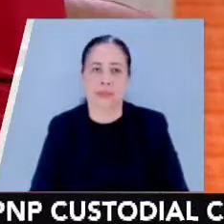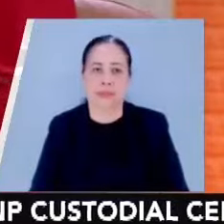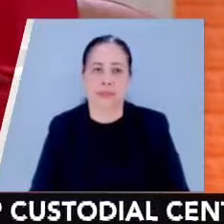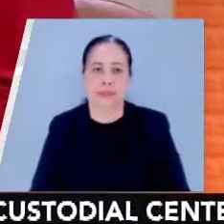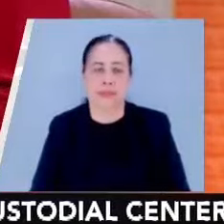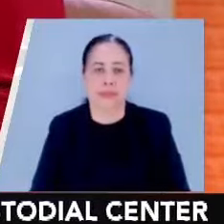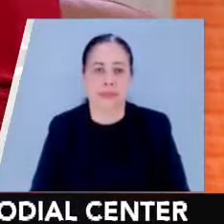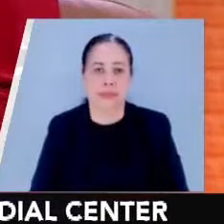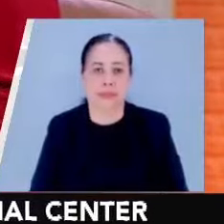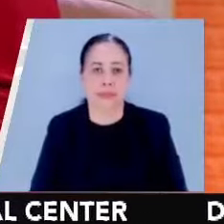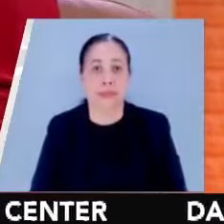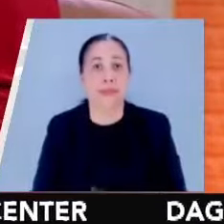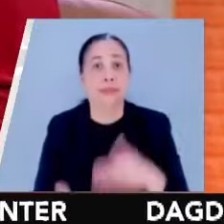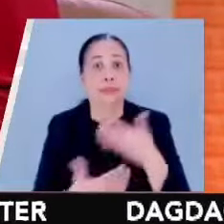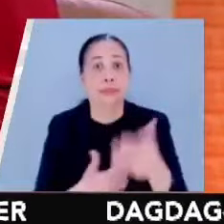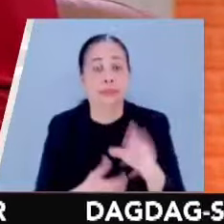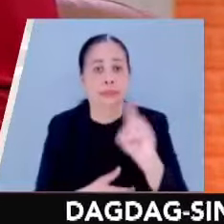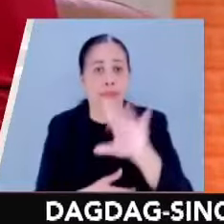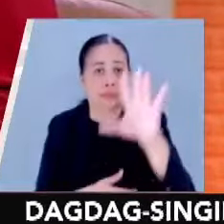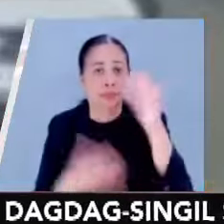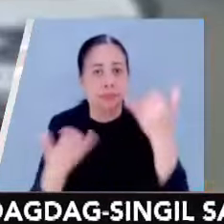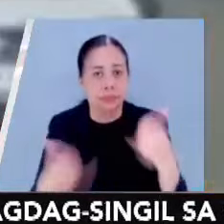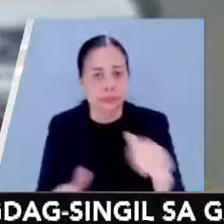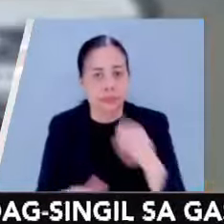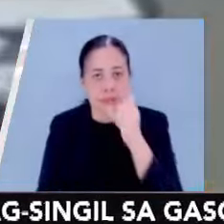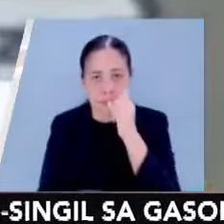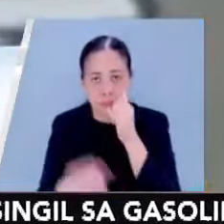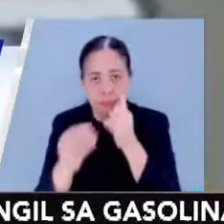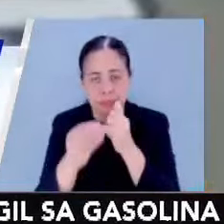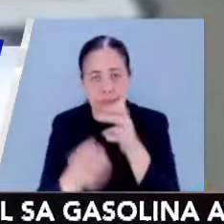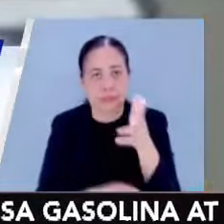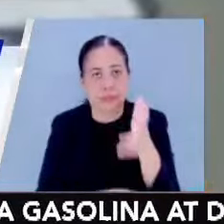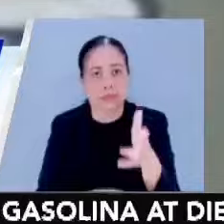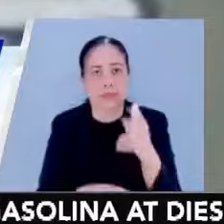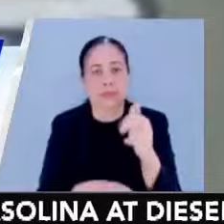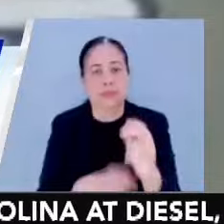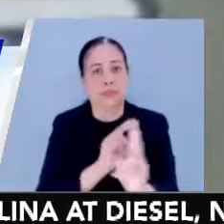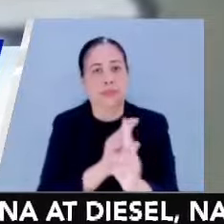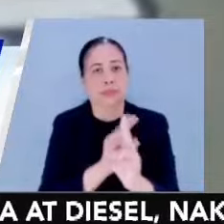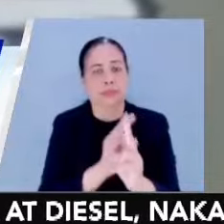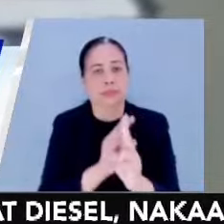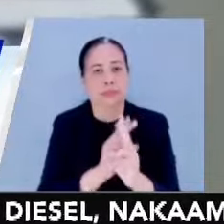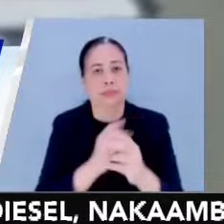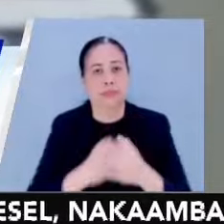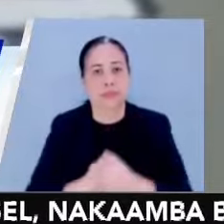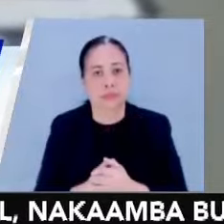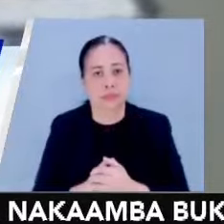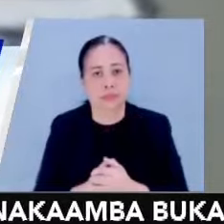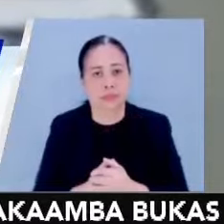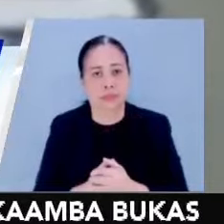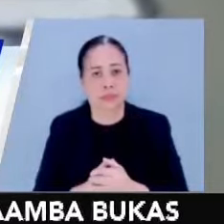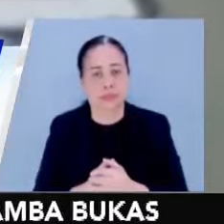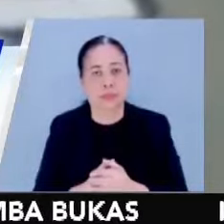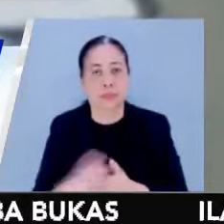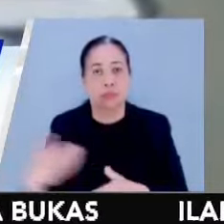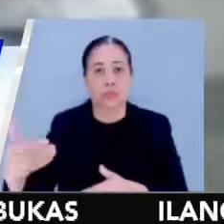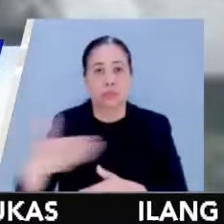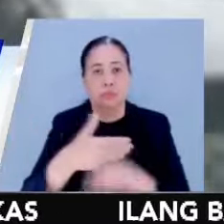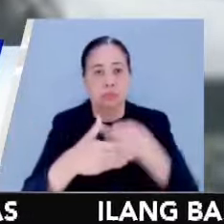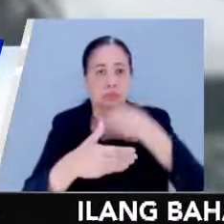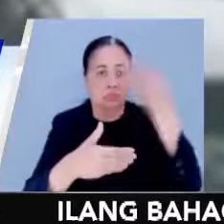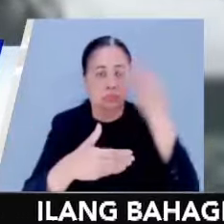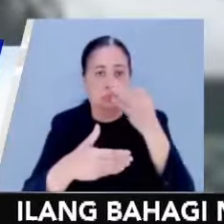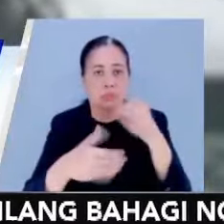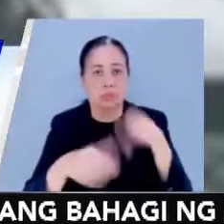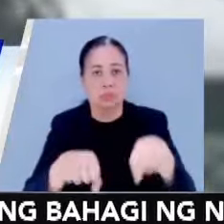Sa Dasmariñas pa rin, kita sa video ang nakahintong van sa bandang Congressional Avenue. Dumaan sa harap nito ang isang motorsiklo at huminto sa